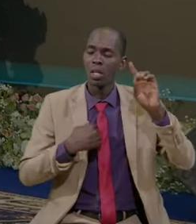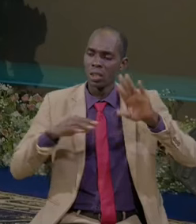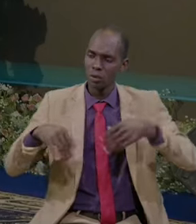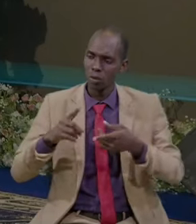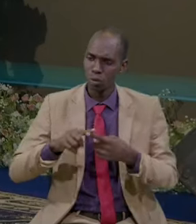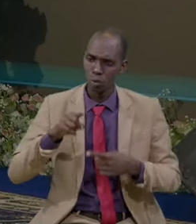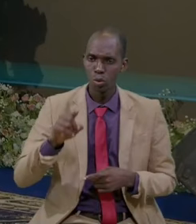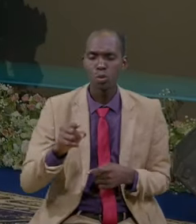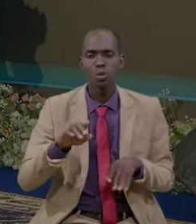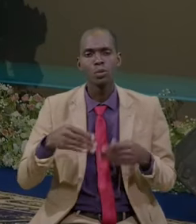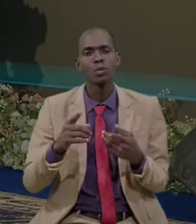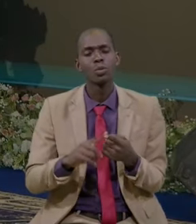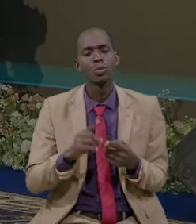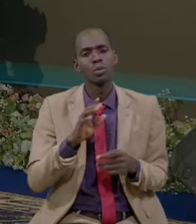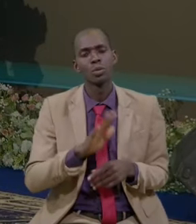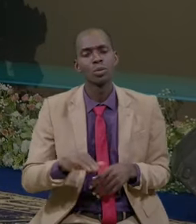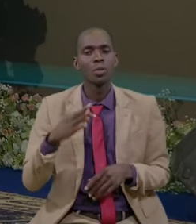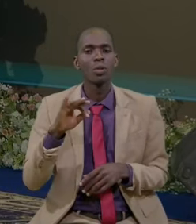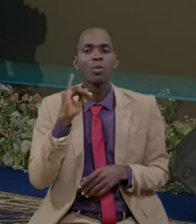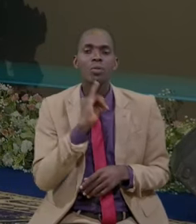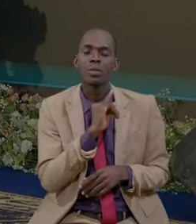Marche devant eux, livre des combats.